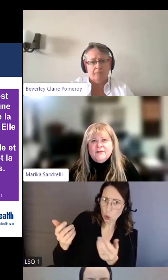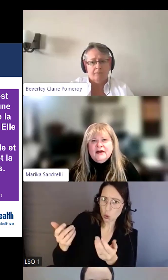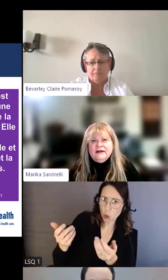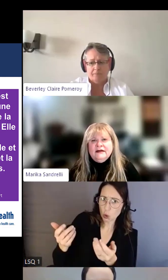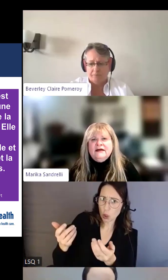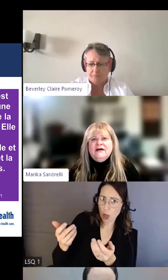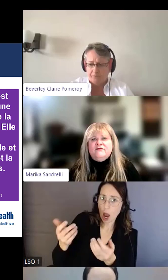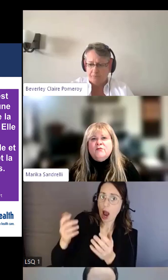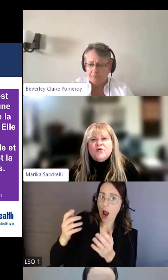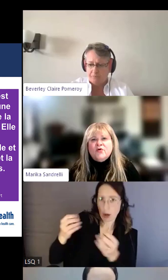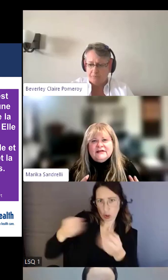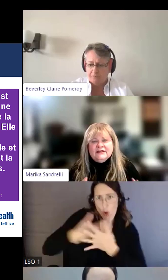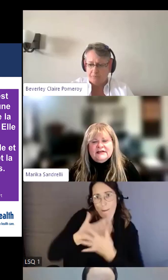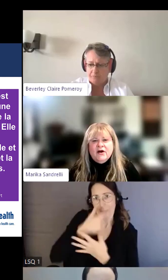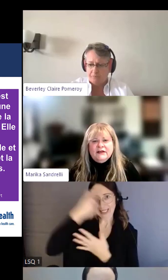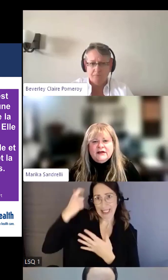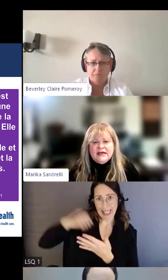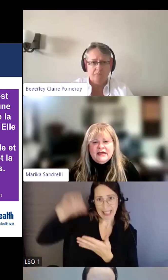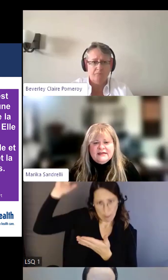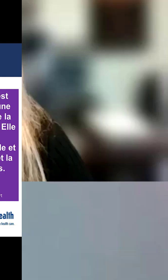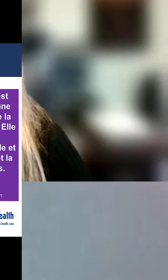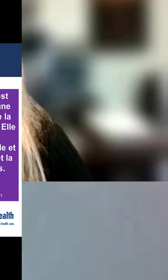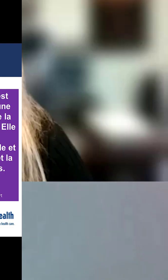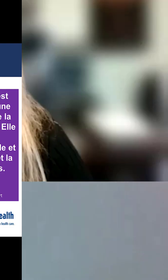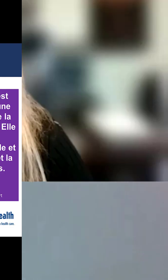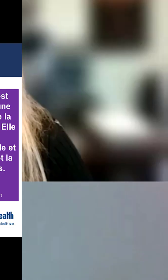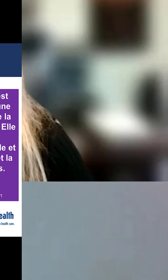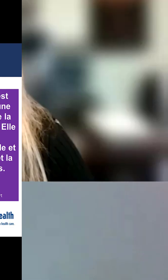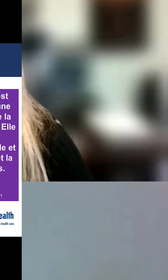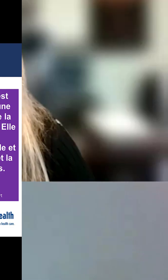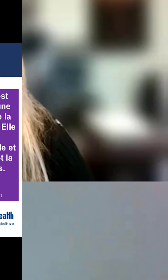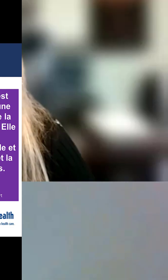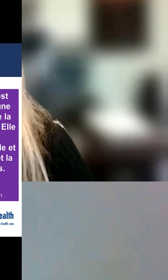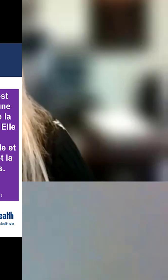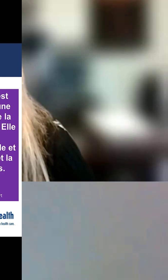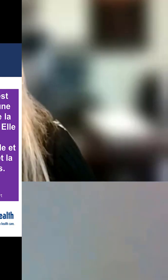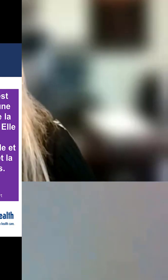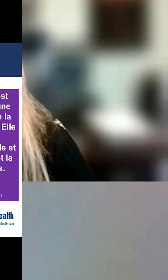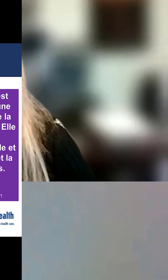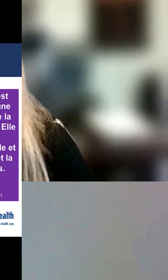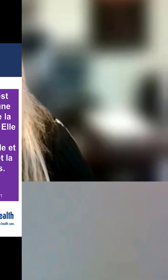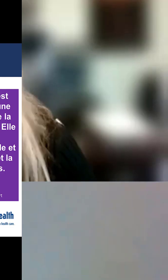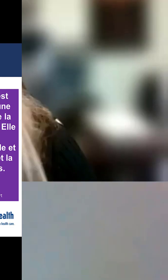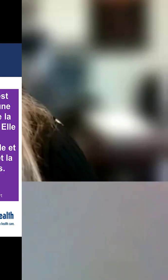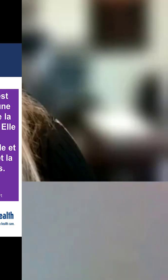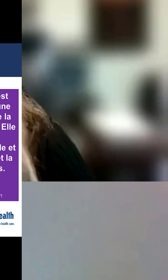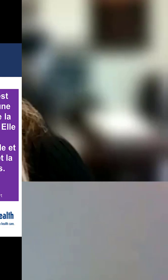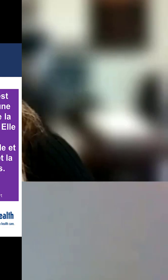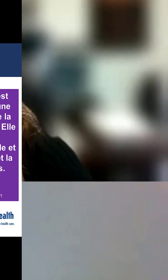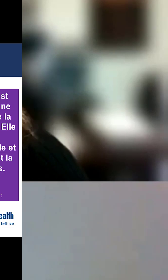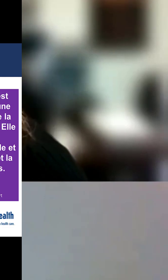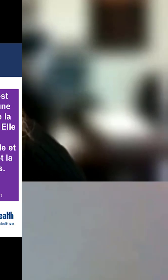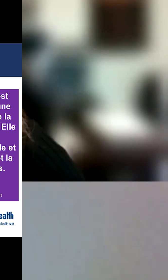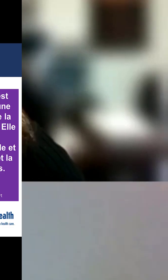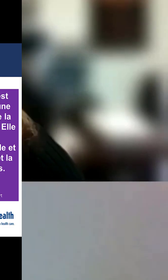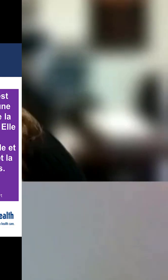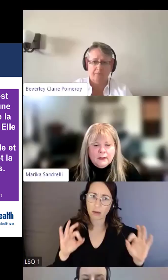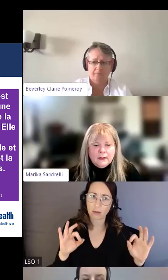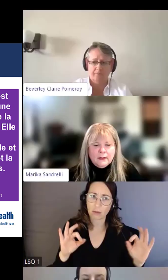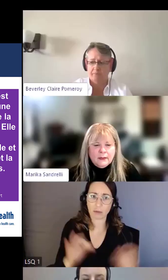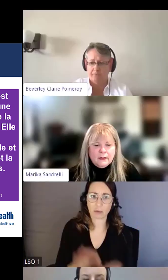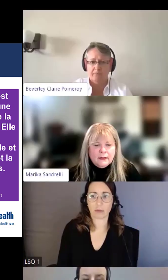Et il y a aussi la réflexion sur la décolonisation qui est importante parce que cela va nous aider à comprendre que le